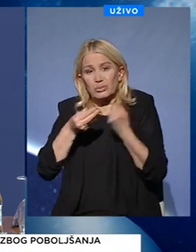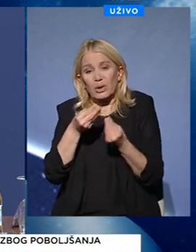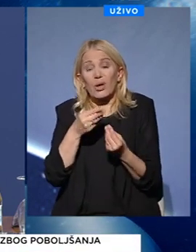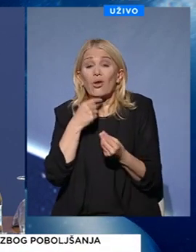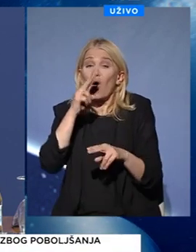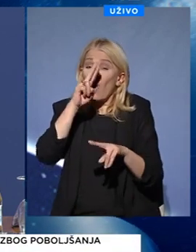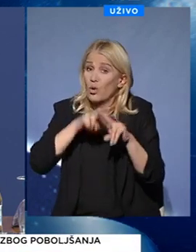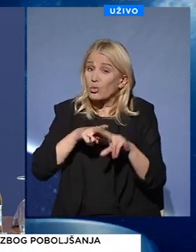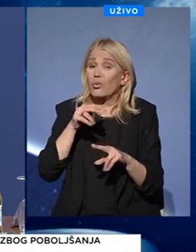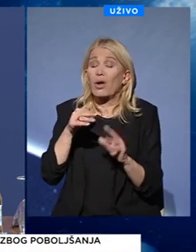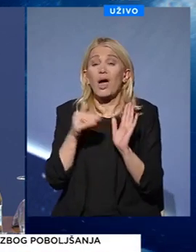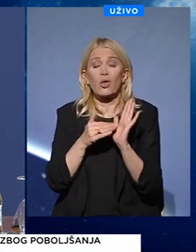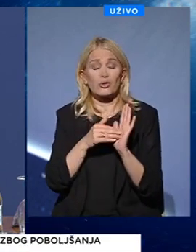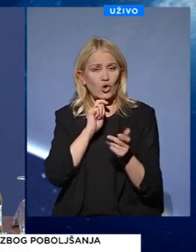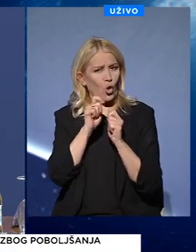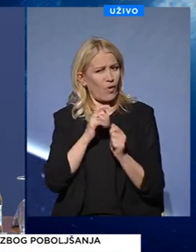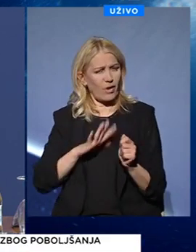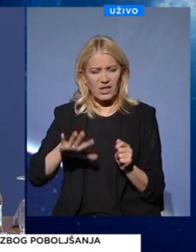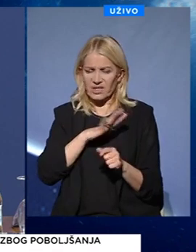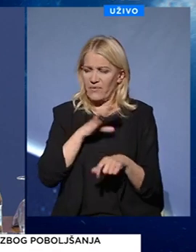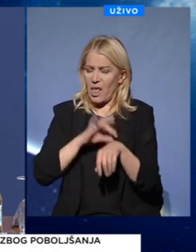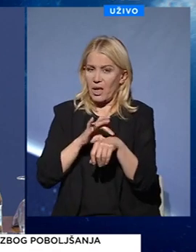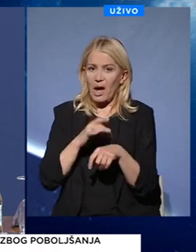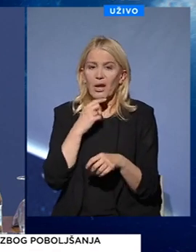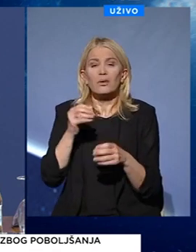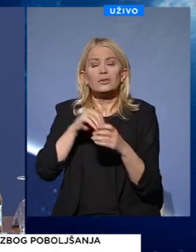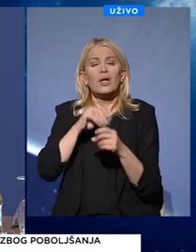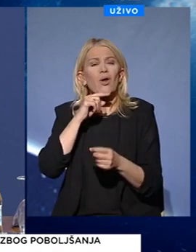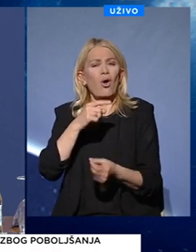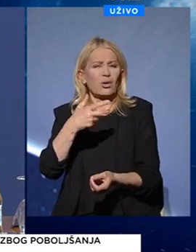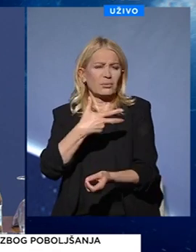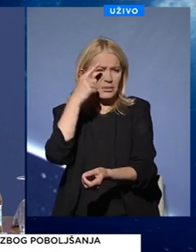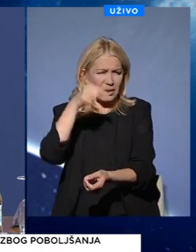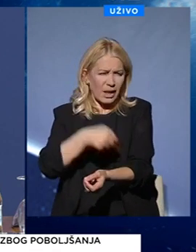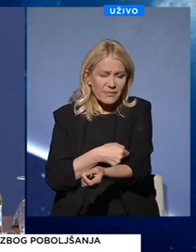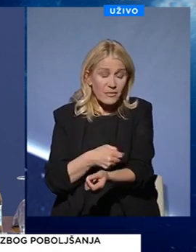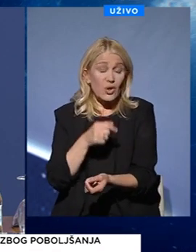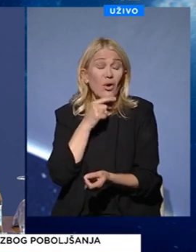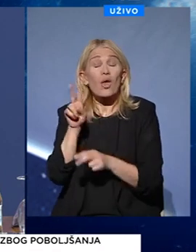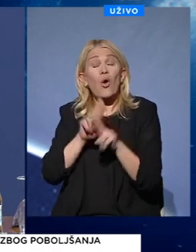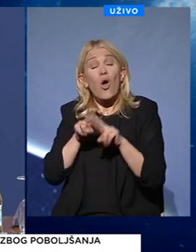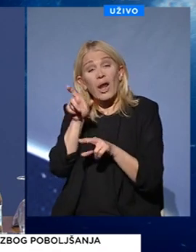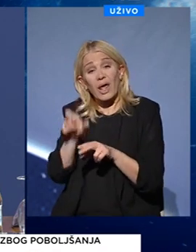terapije uvek konzilijarna i uključuje obavezno i transfuziologa uz kliničare koji leče bolesnika.